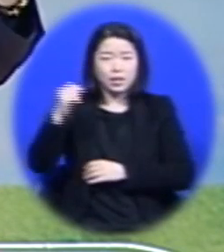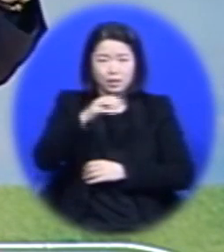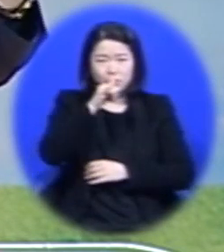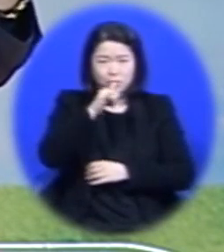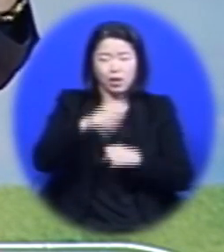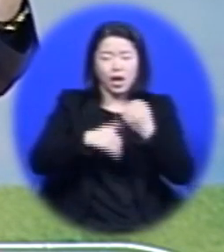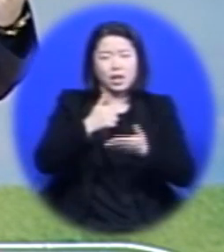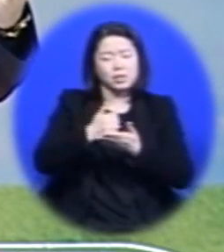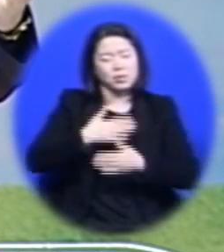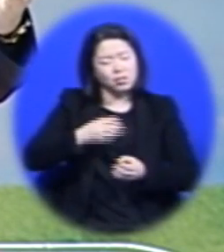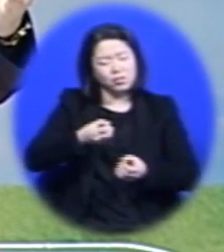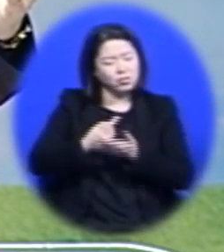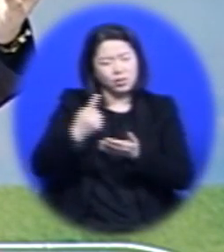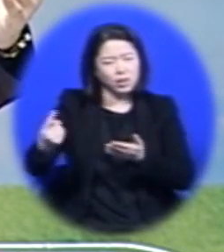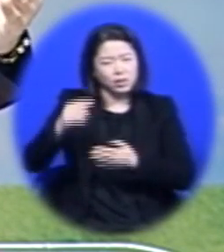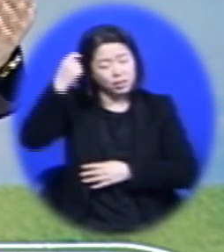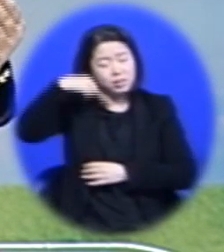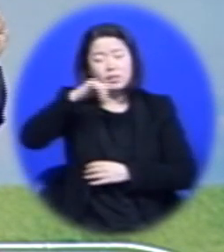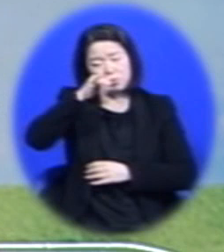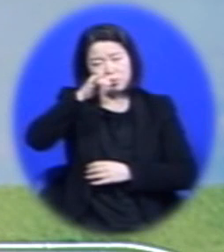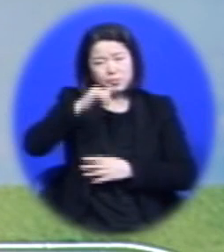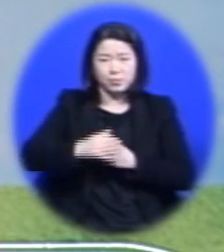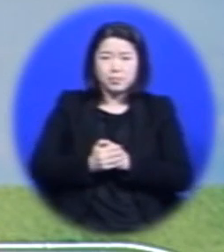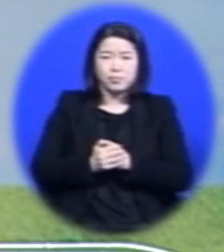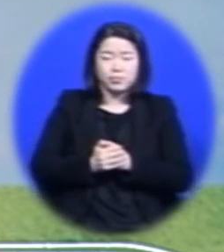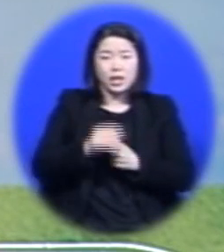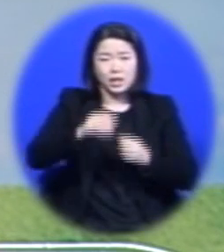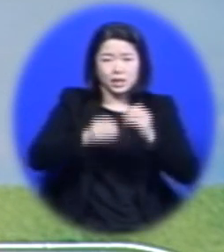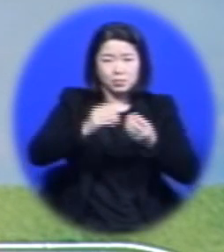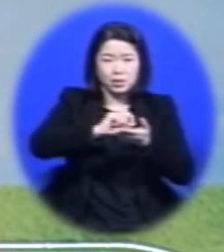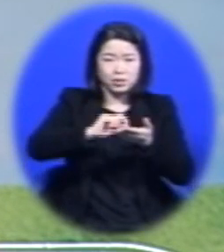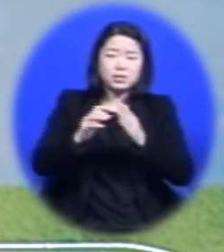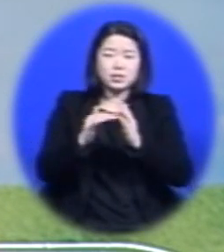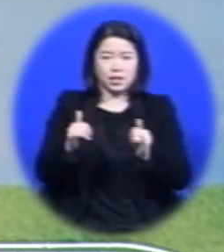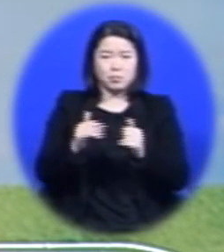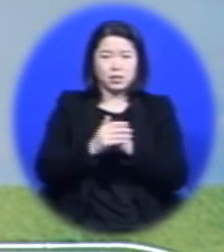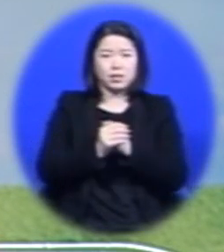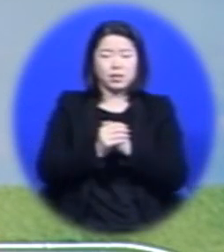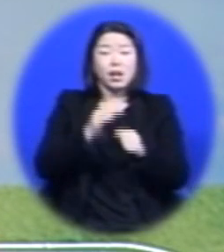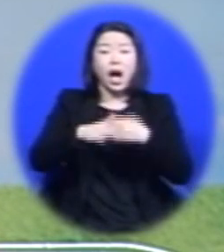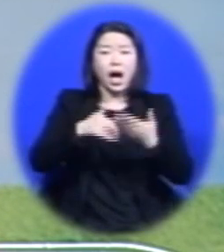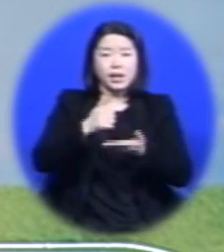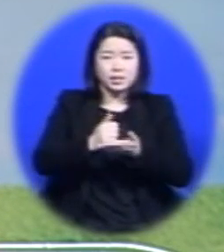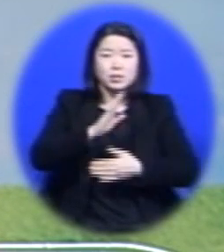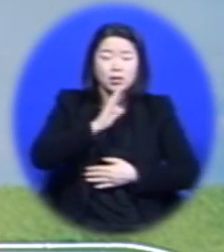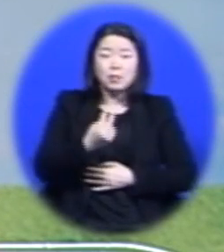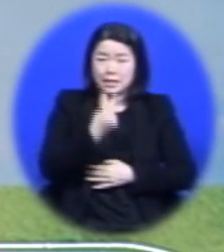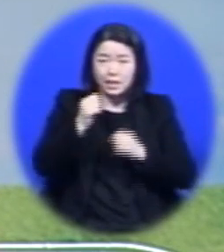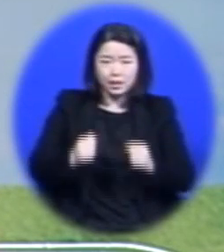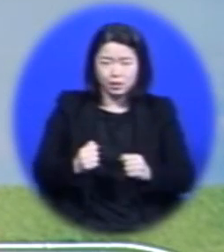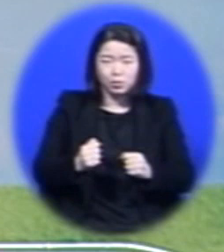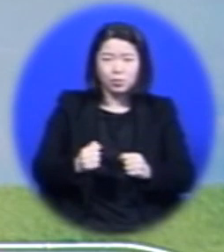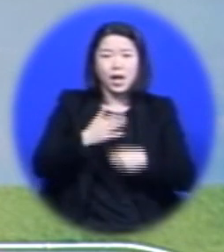셧 꾸나 이런 느낌이 들 정도에요 빙 시편 기자가 하나님은 정말 살아 계시고